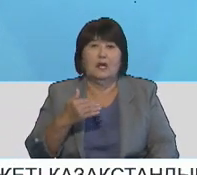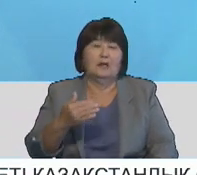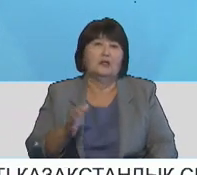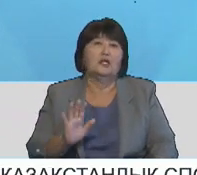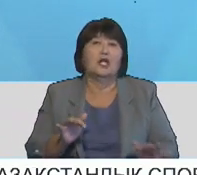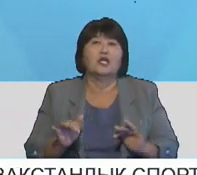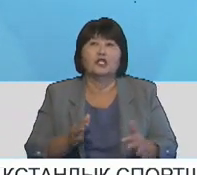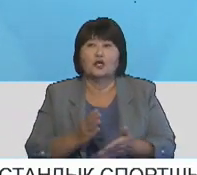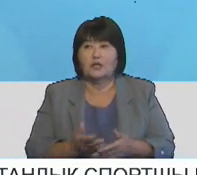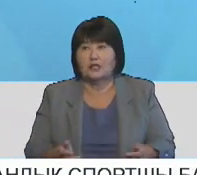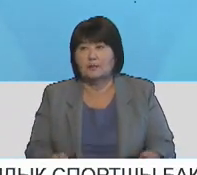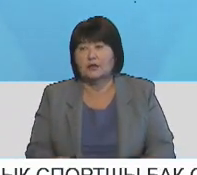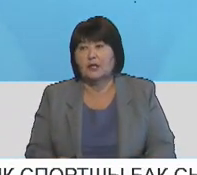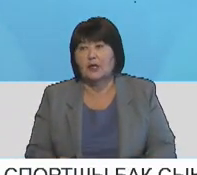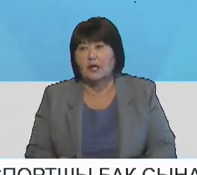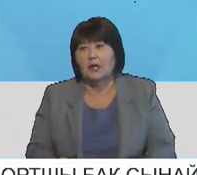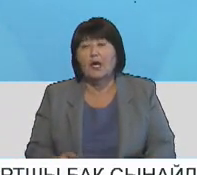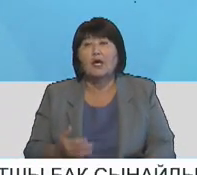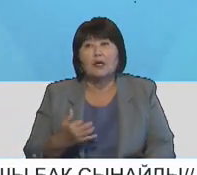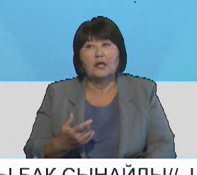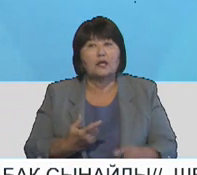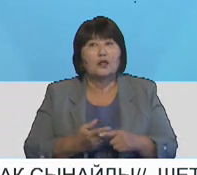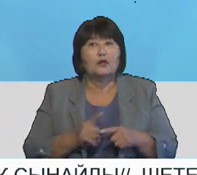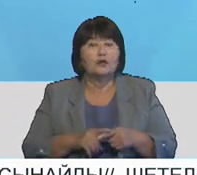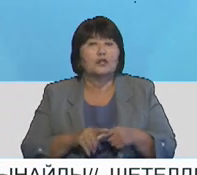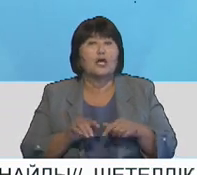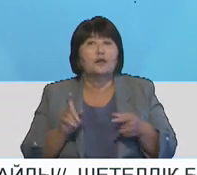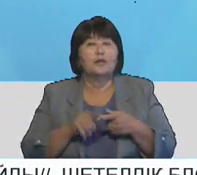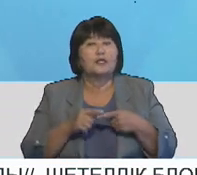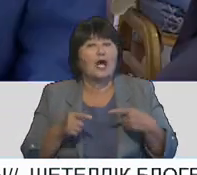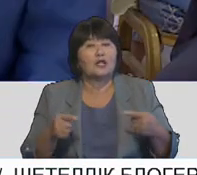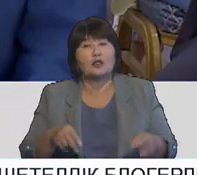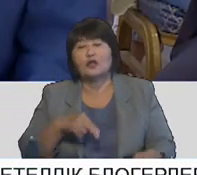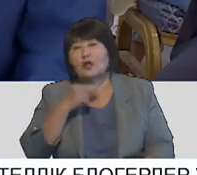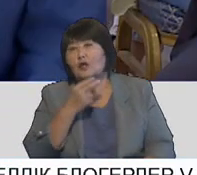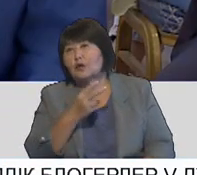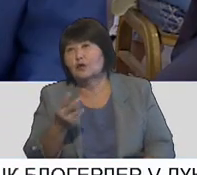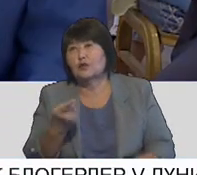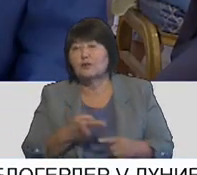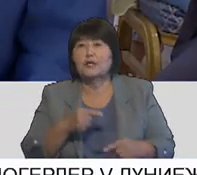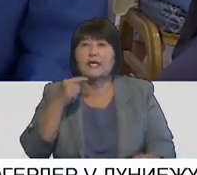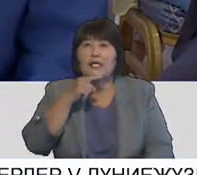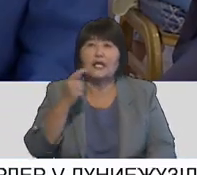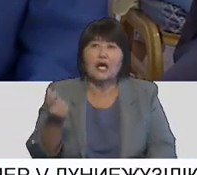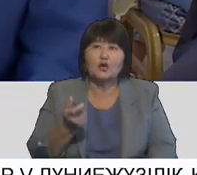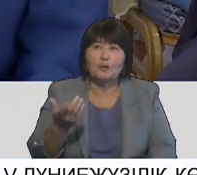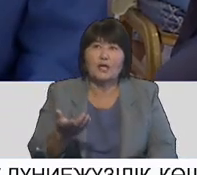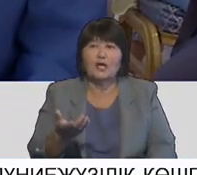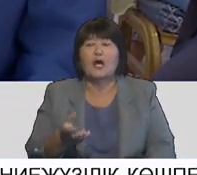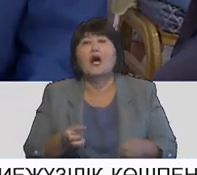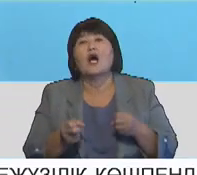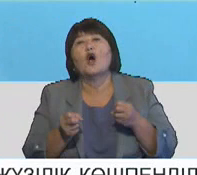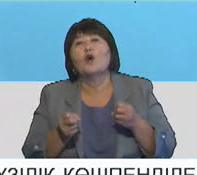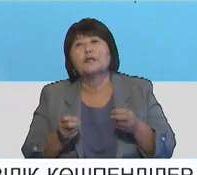жатырмыз. Енді атом электр станциясына байланысты әртүрлі көзқарас бар. Бұның экономикалық тиімділігі,